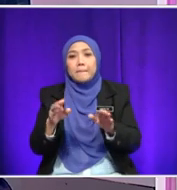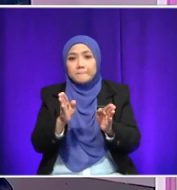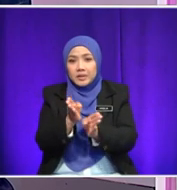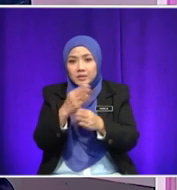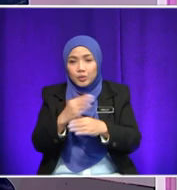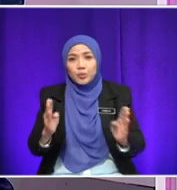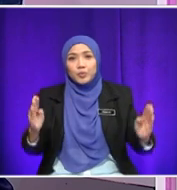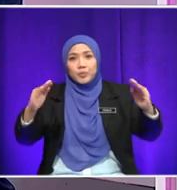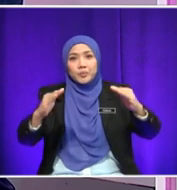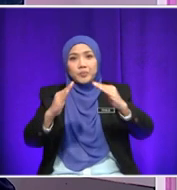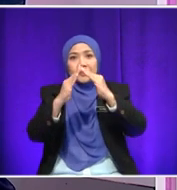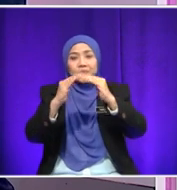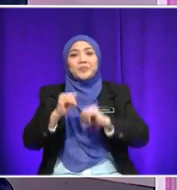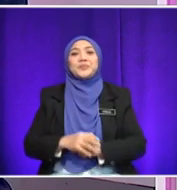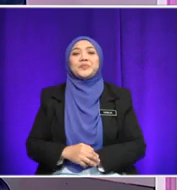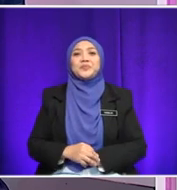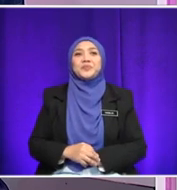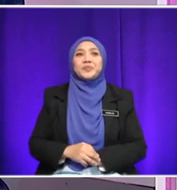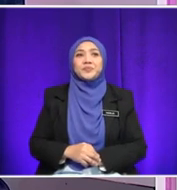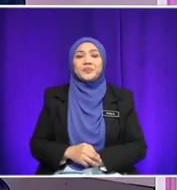bunga sudah dilakukan